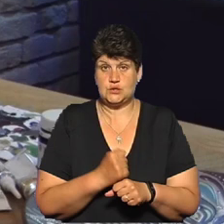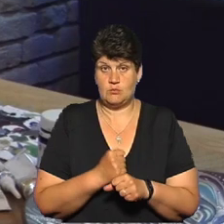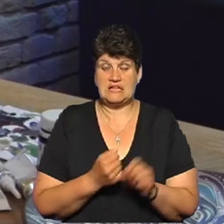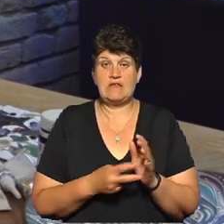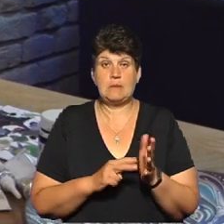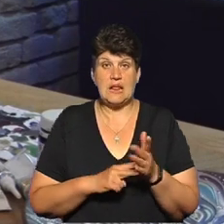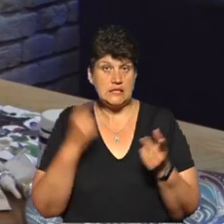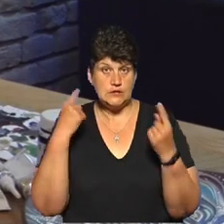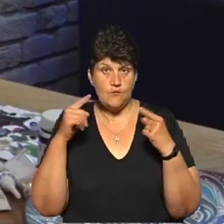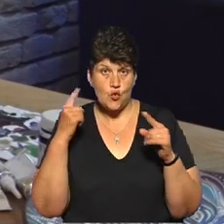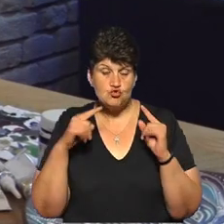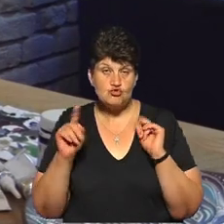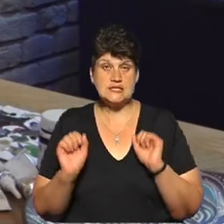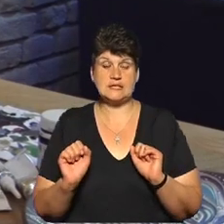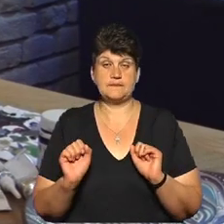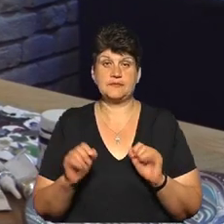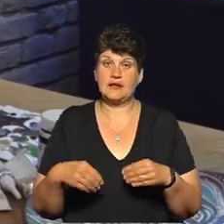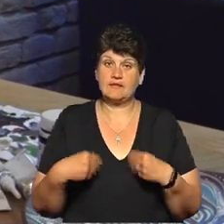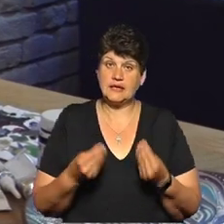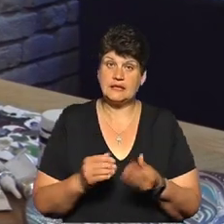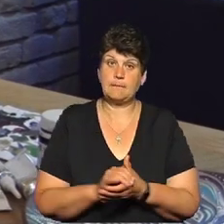нести мир